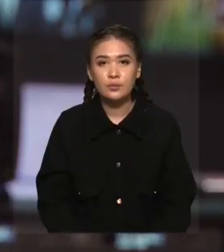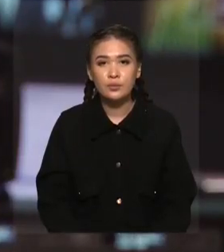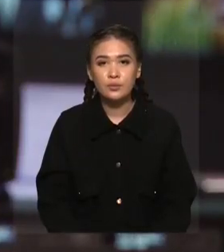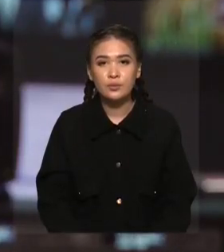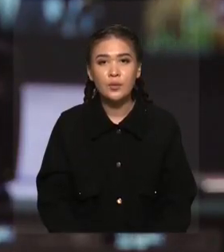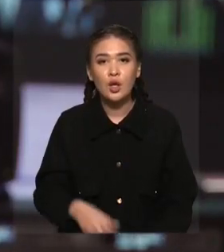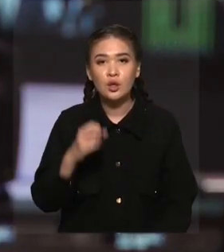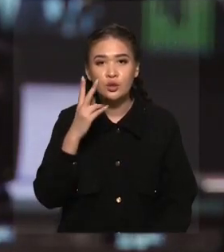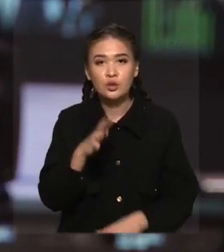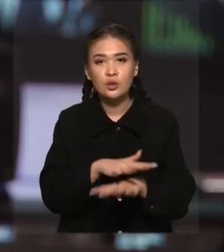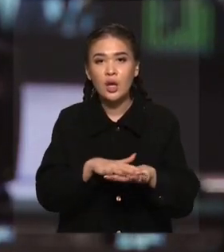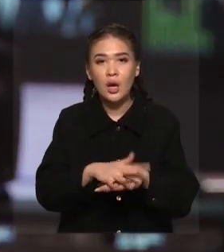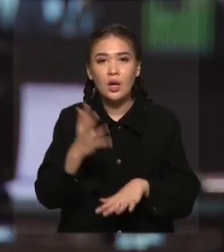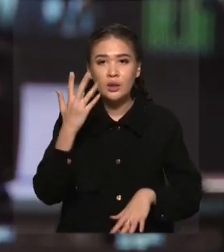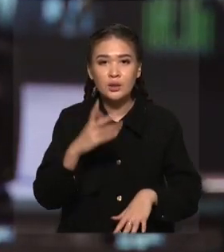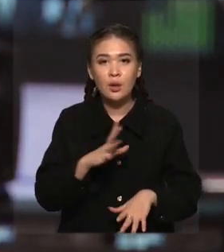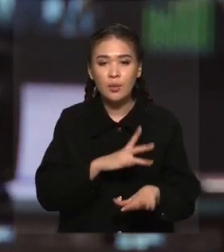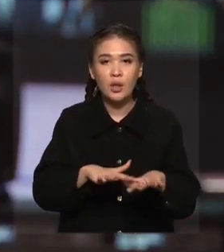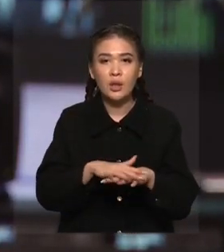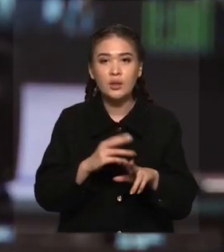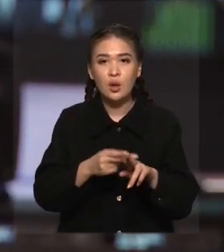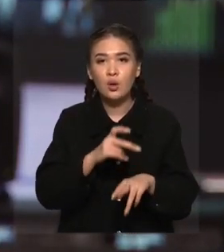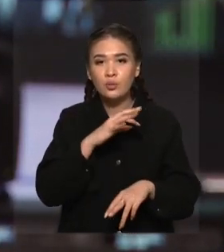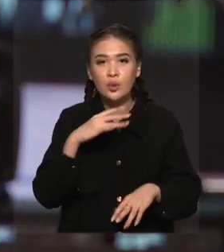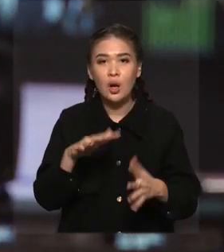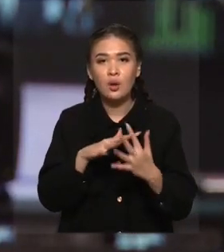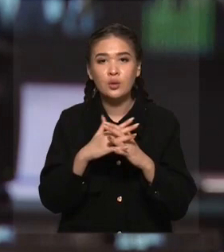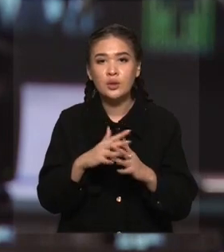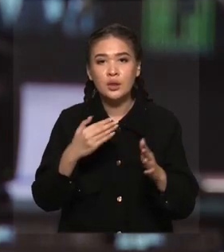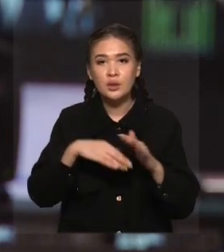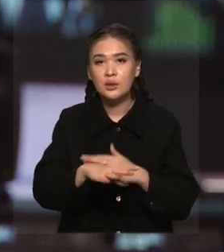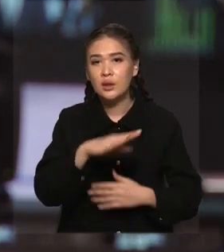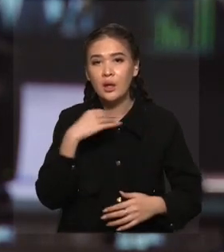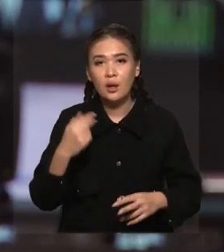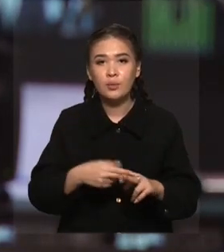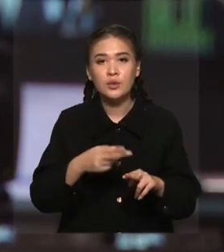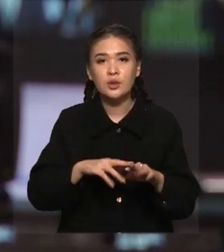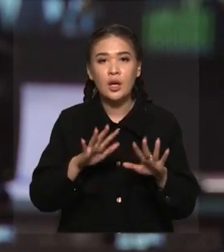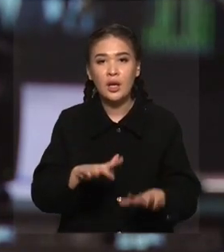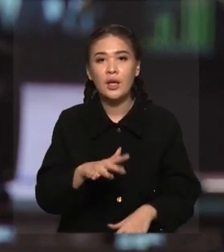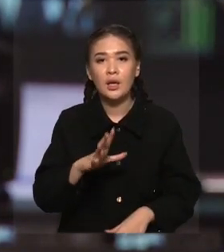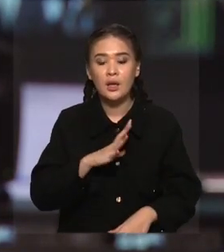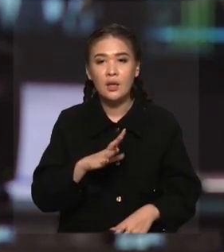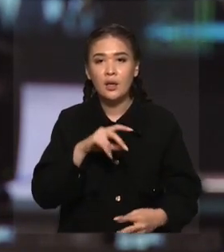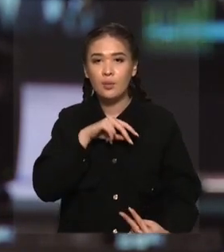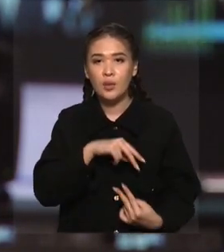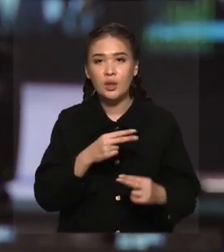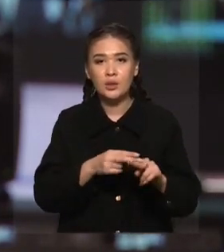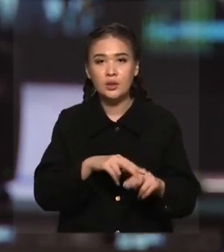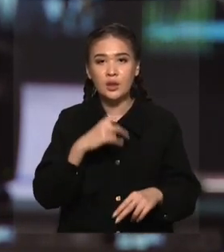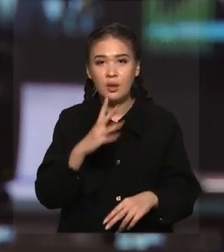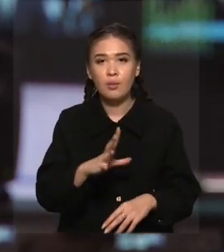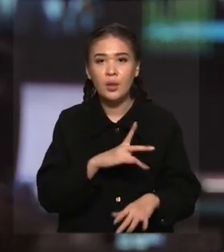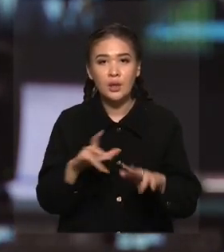Түстіктегі жұрттың қашанда тірлігі қайнап жатады, көбісінің ауылдан кеткісі жоқ. Табыс бар, тек еңбектенсең болып дейді. Дені мал өсіріп